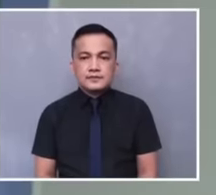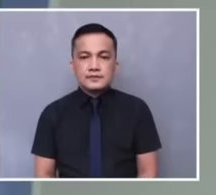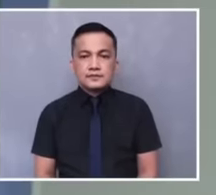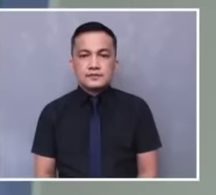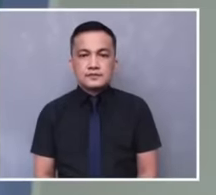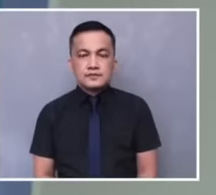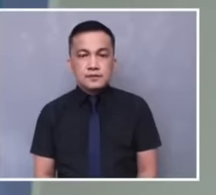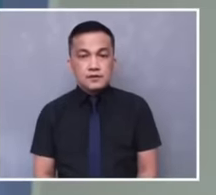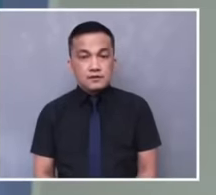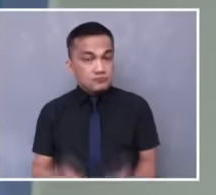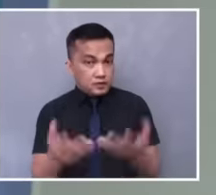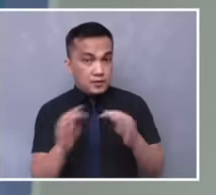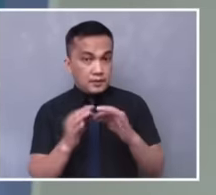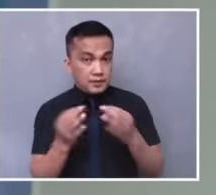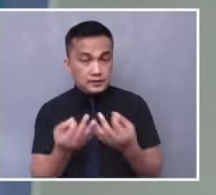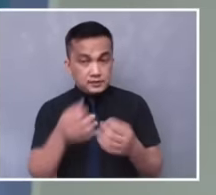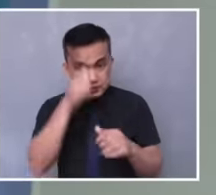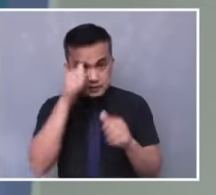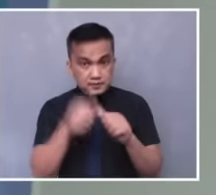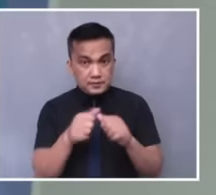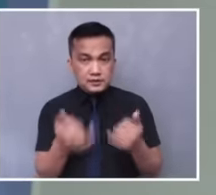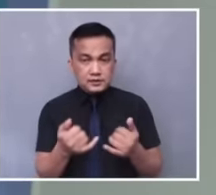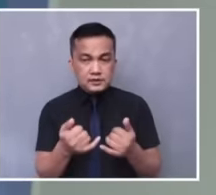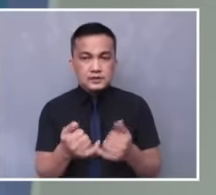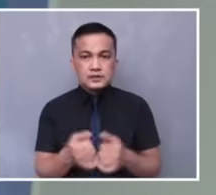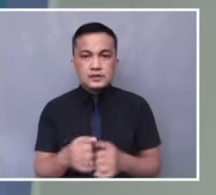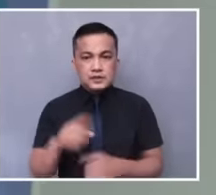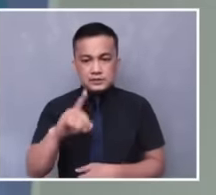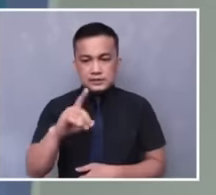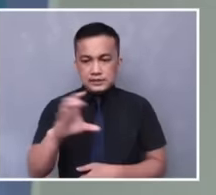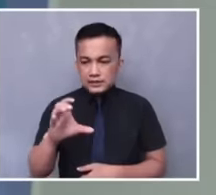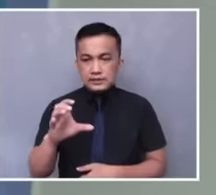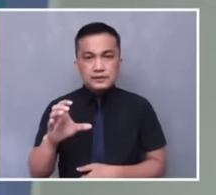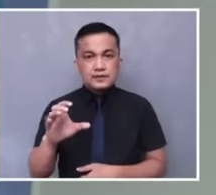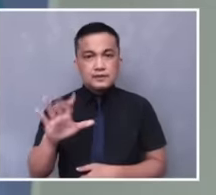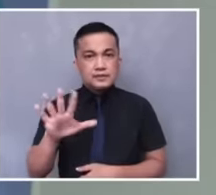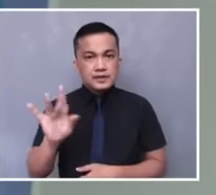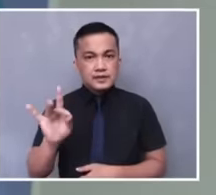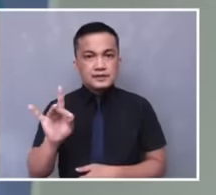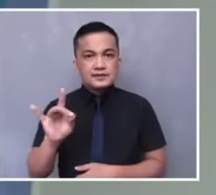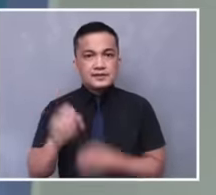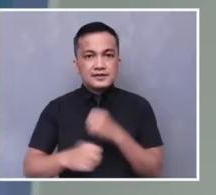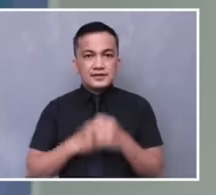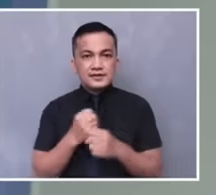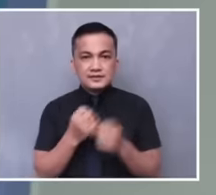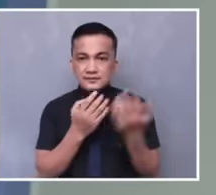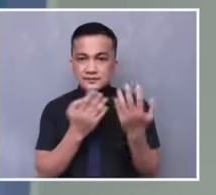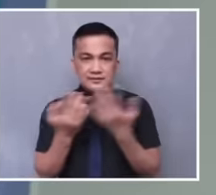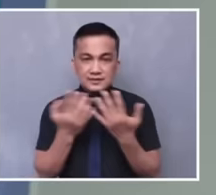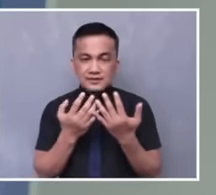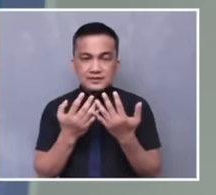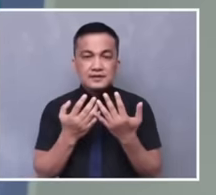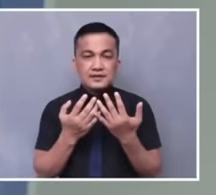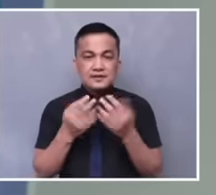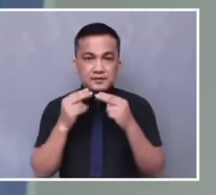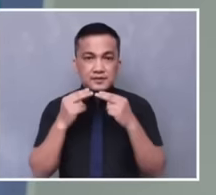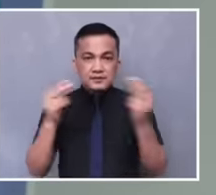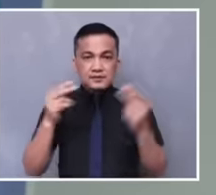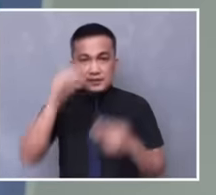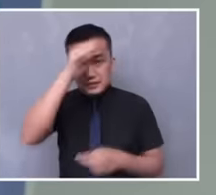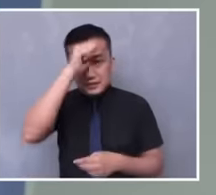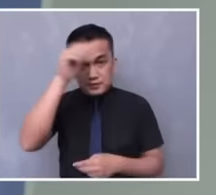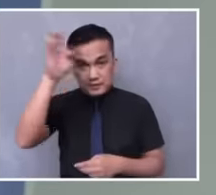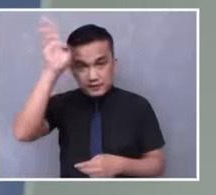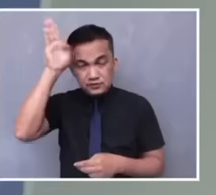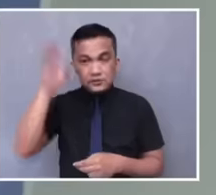Kapamilya, ginugunita ngayon ang 158th kaarawan ng bayaning si Andres Bonifacio. Sinalubong ito ng